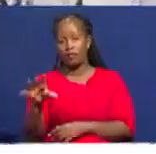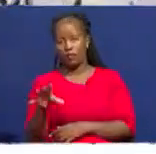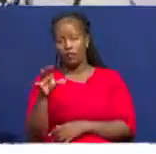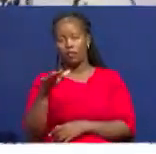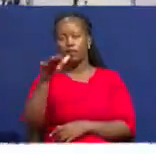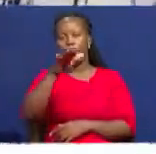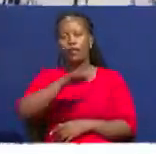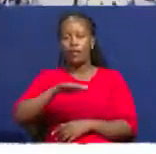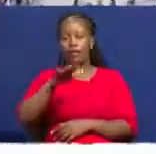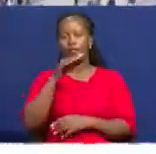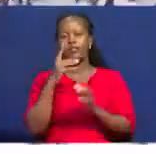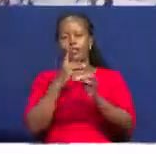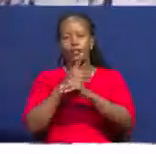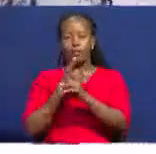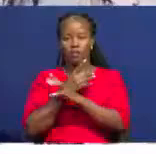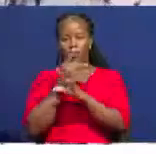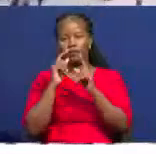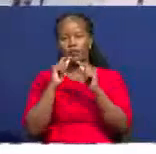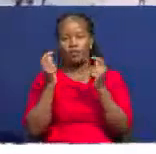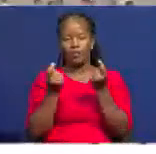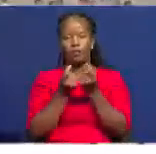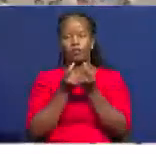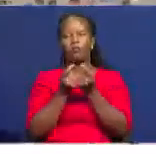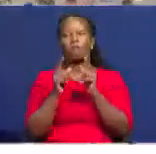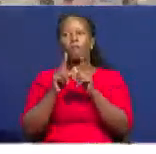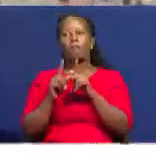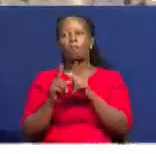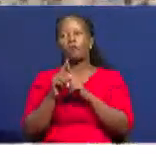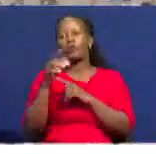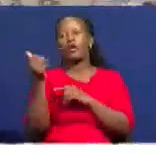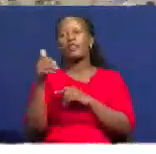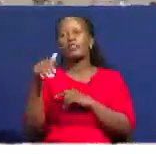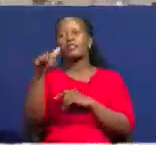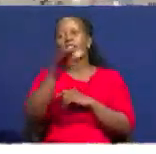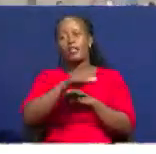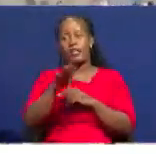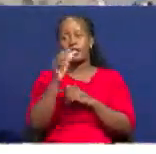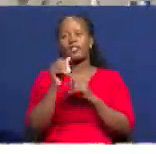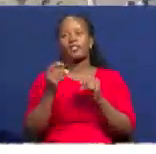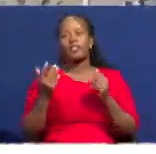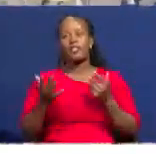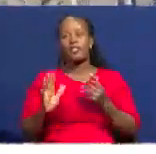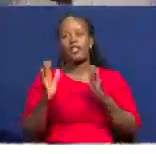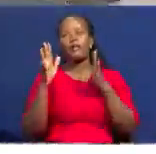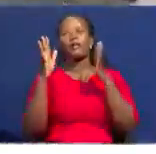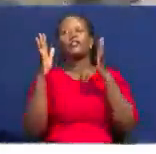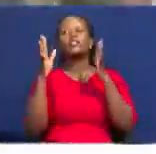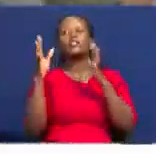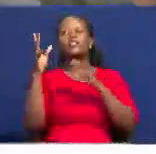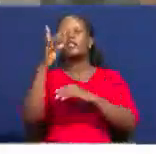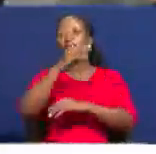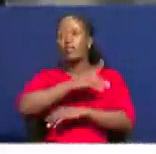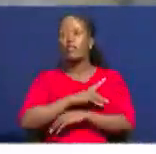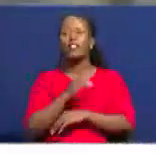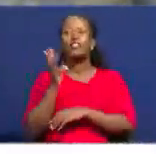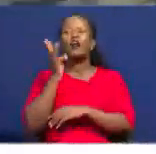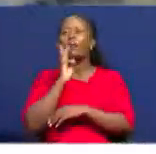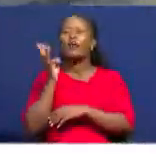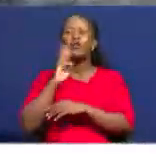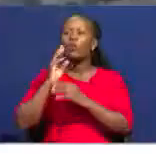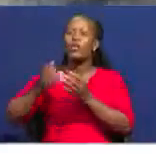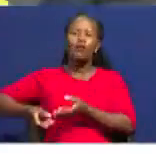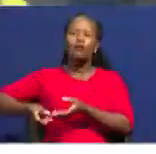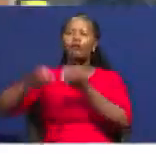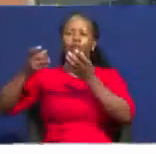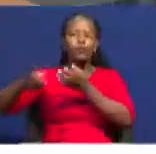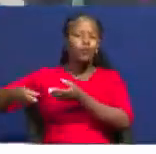ya makabila ya Hani na Yi mkoani humo waliadhimisha sikukuu hiyo kwa kumwagiana maji